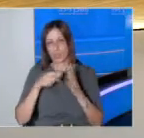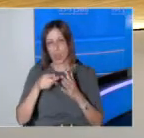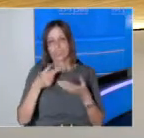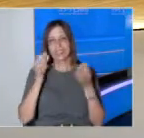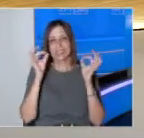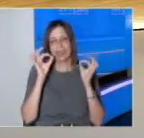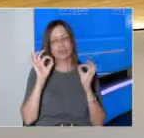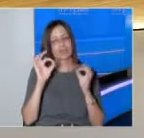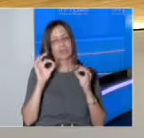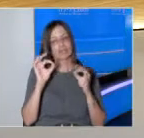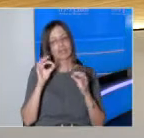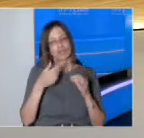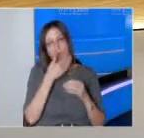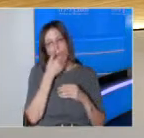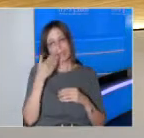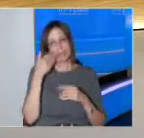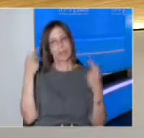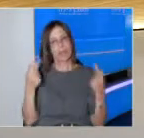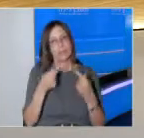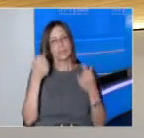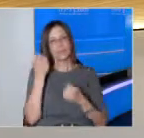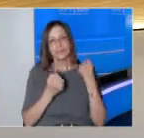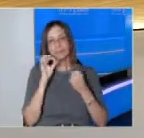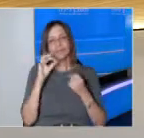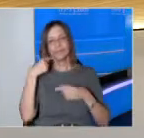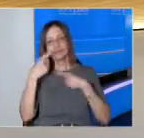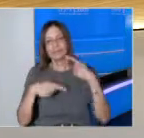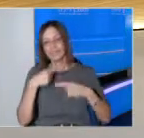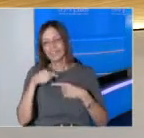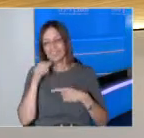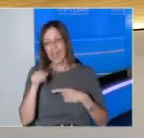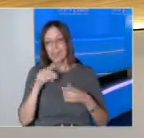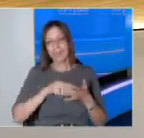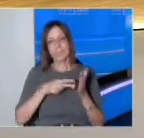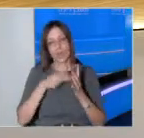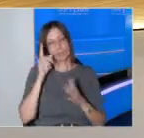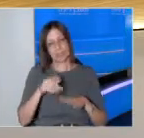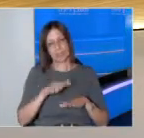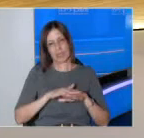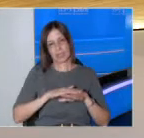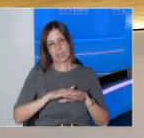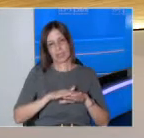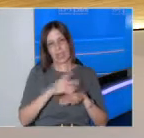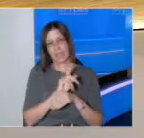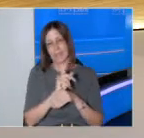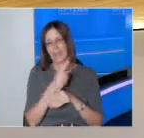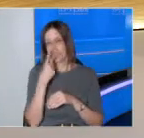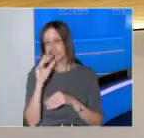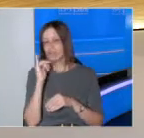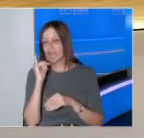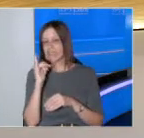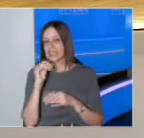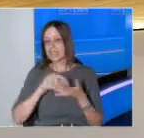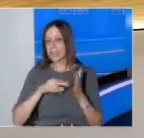ספיישל לקראת יום הכיפורים, העימותים הקשים של השנה שעליהם הפוליטיקאים צריכים להתנצל. מיד תגלו איזה